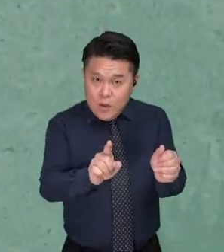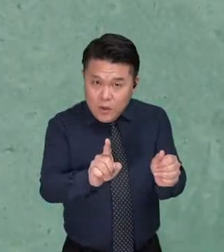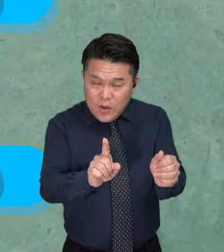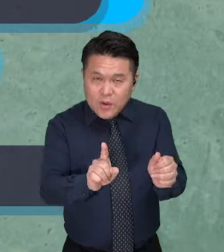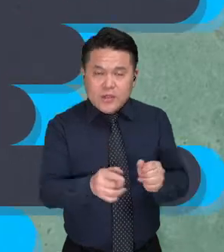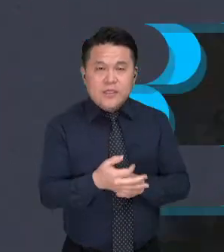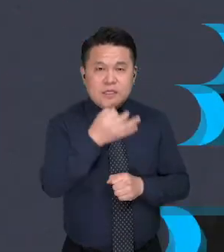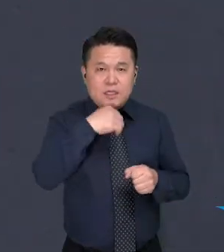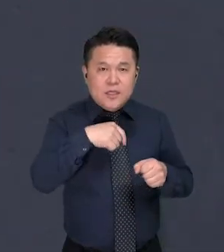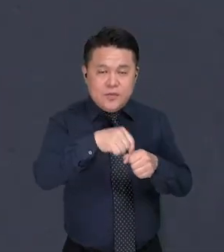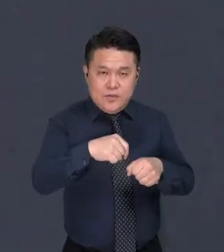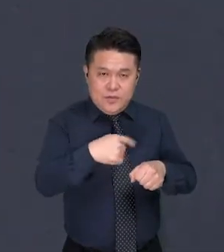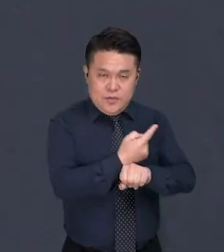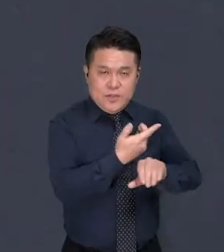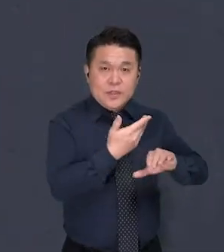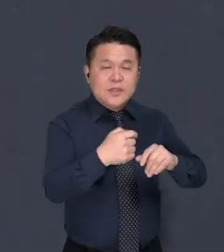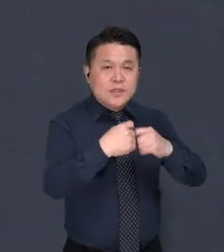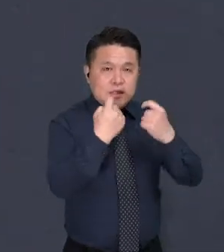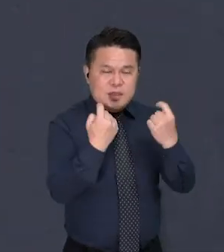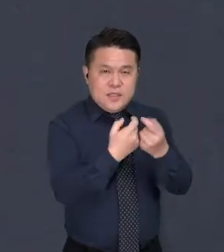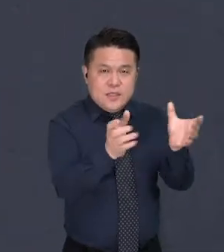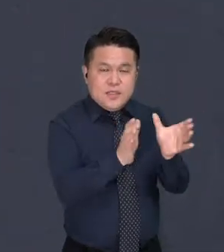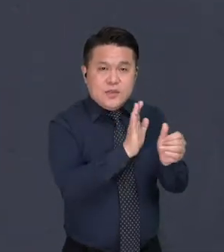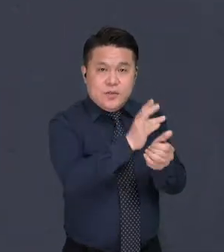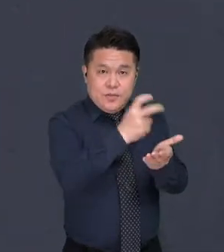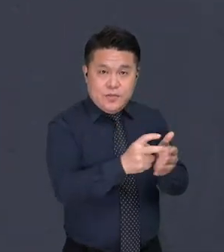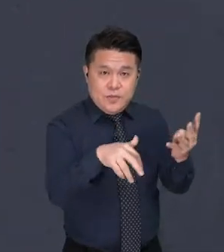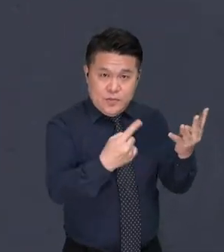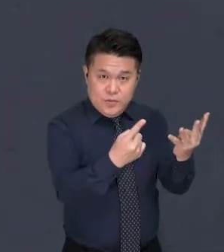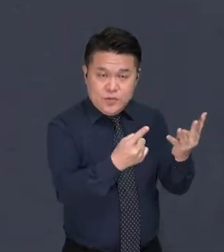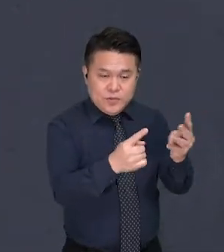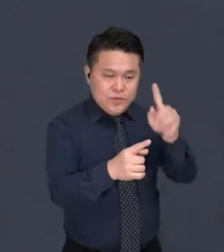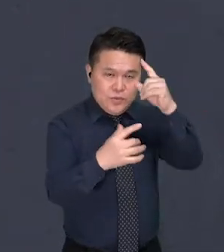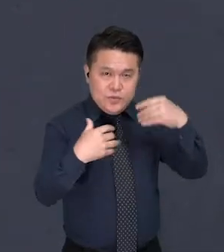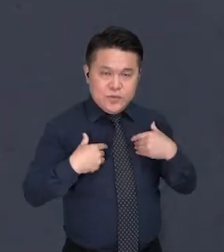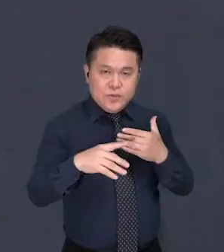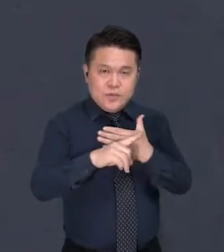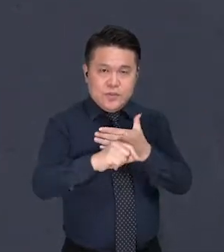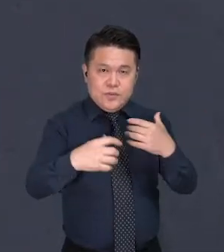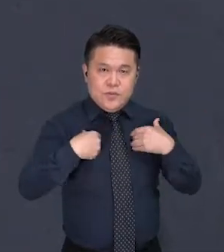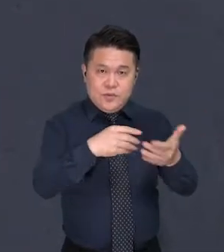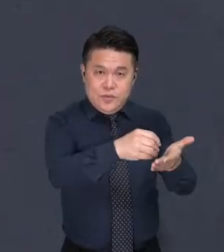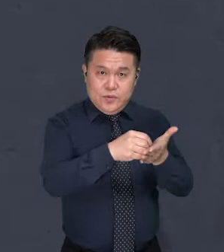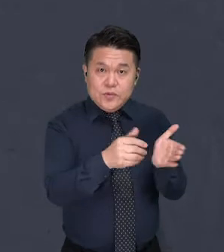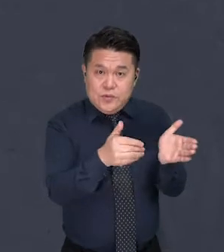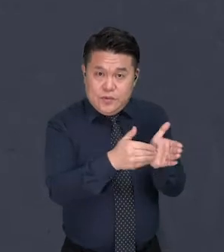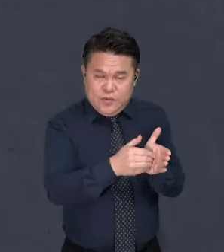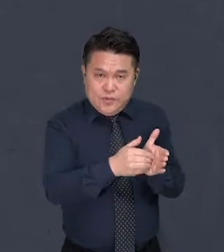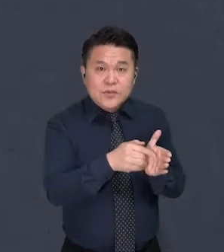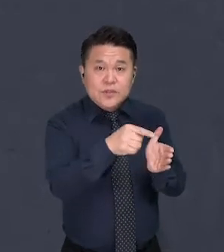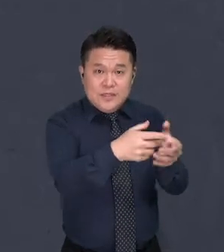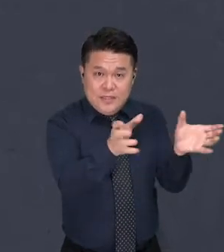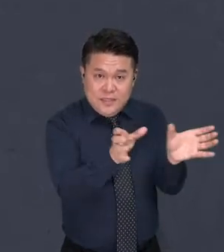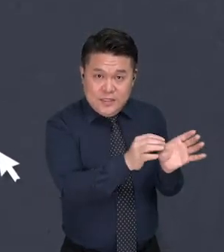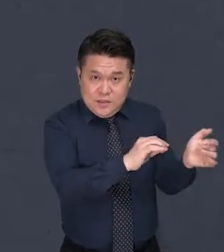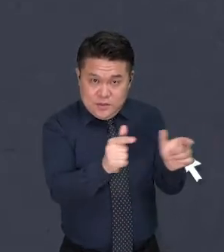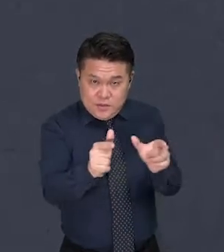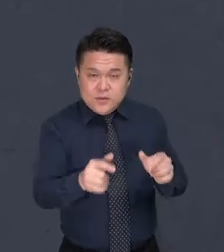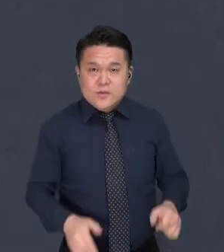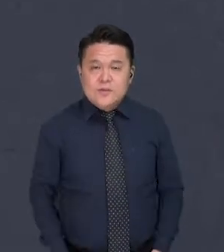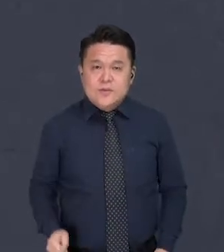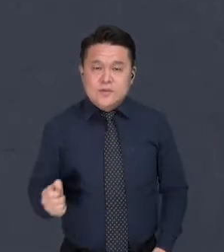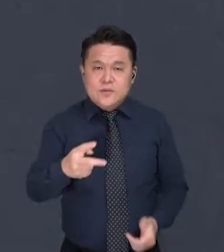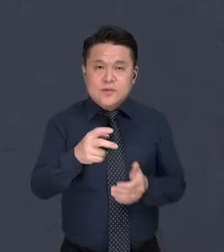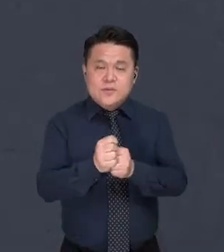지원 대상은 비영리 민간단체 지원법 제4조에 따라 정부 또는 지방자치단체에 등록된 비영리